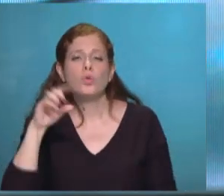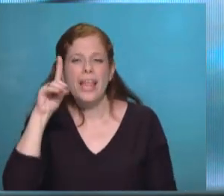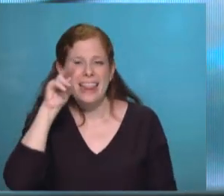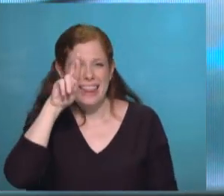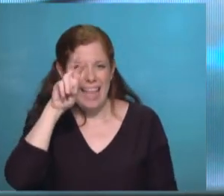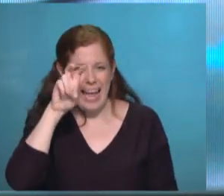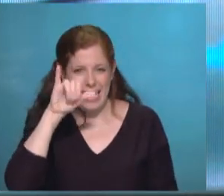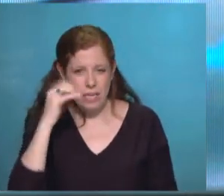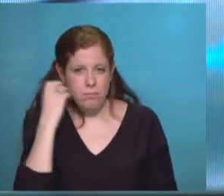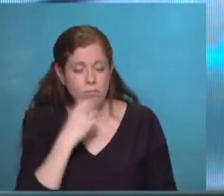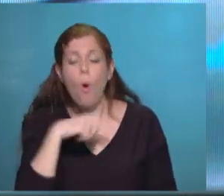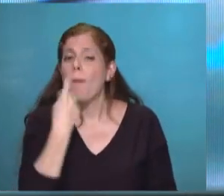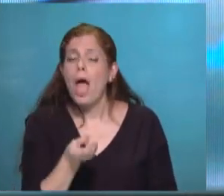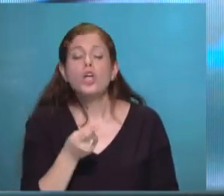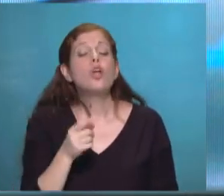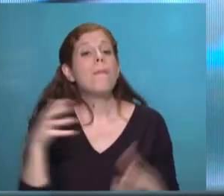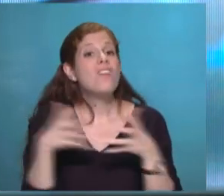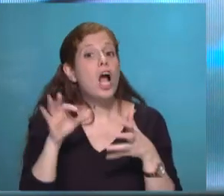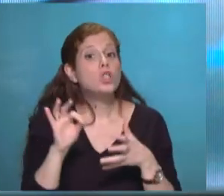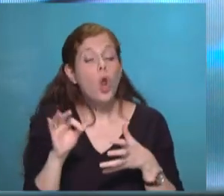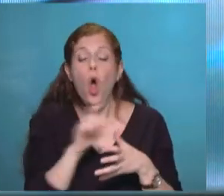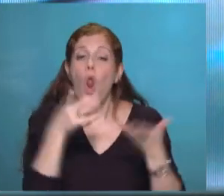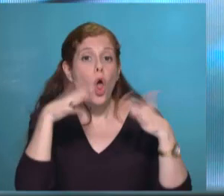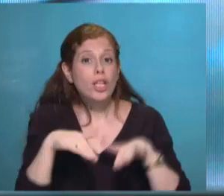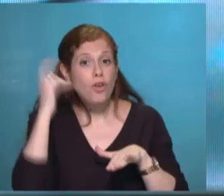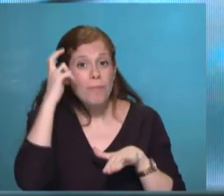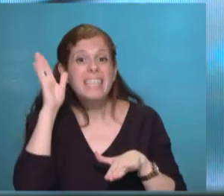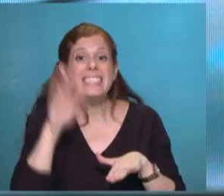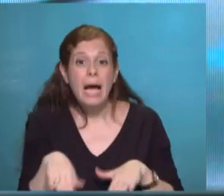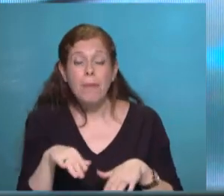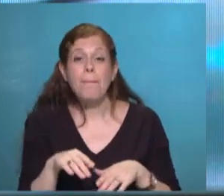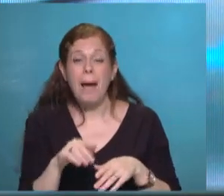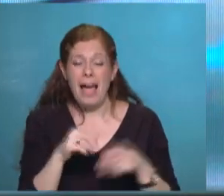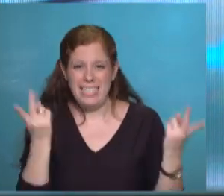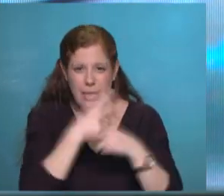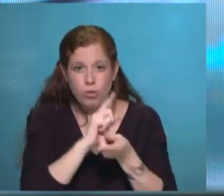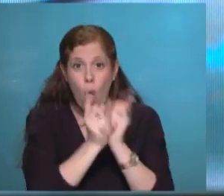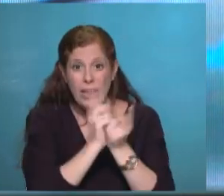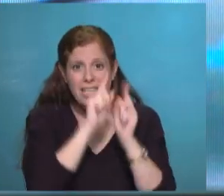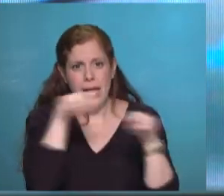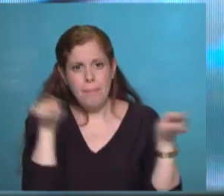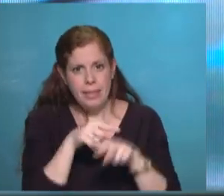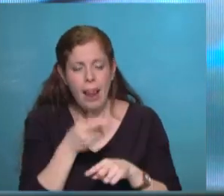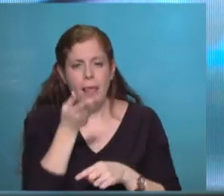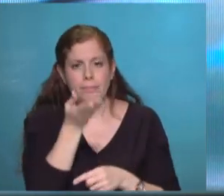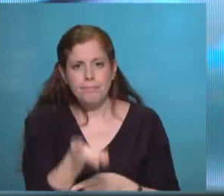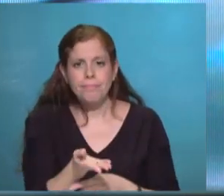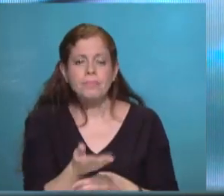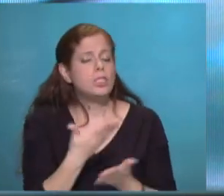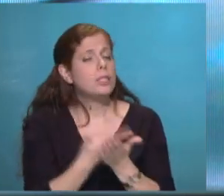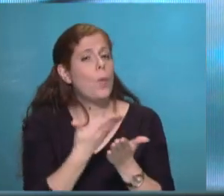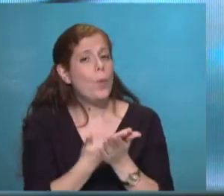לא תשב גם עם גנץ, גם אם יבוטל הסכם הרוטציה עם לפיד. עקיבא וייס, כתבנו לענייני דתות, מביא ערב תיעוד